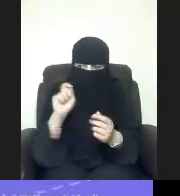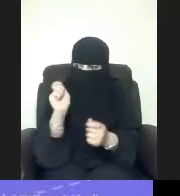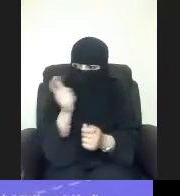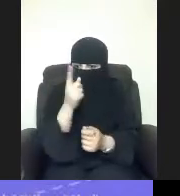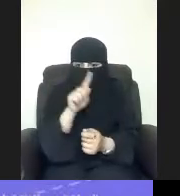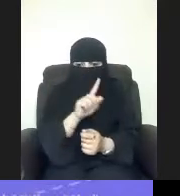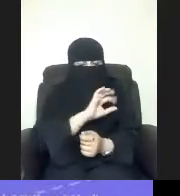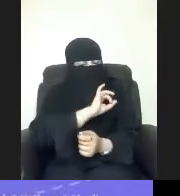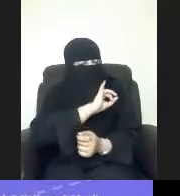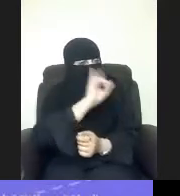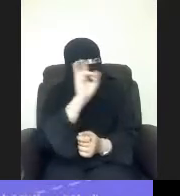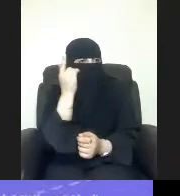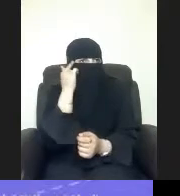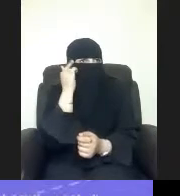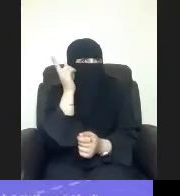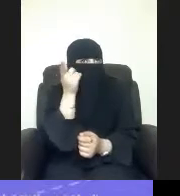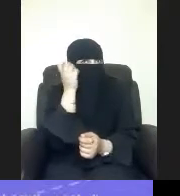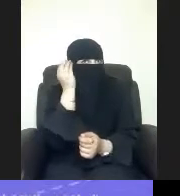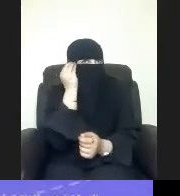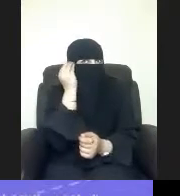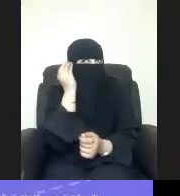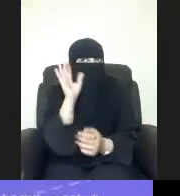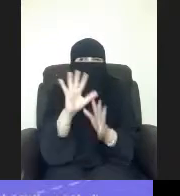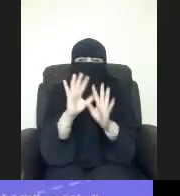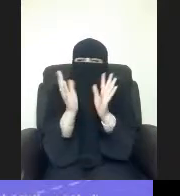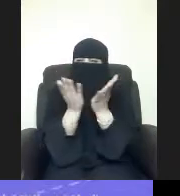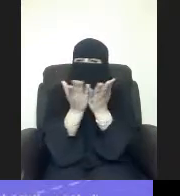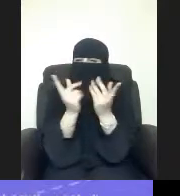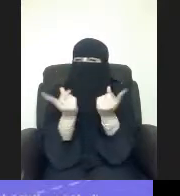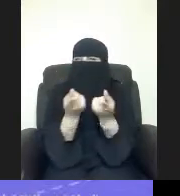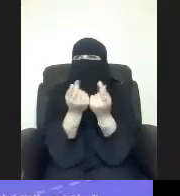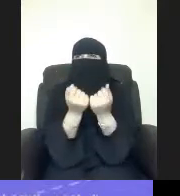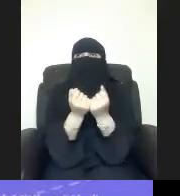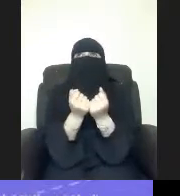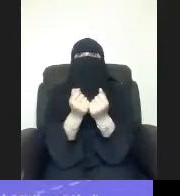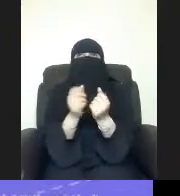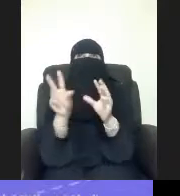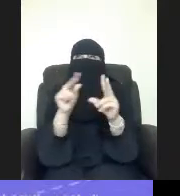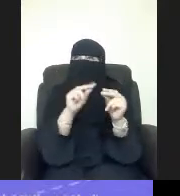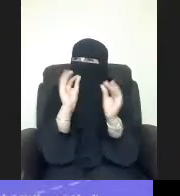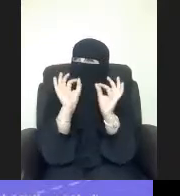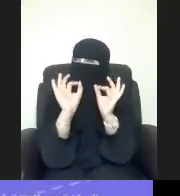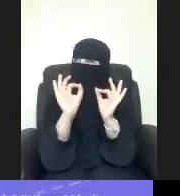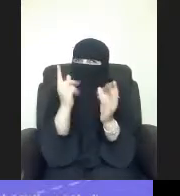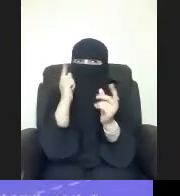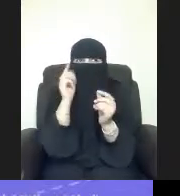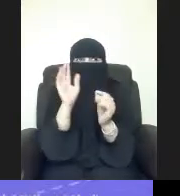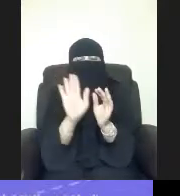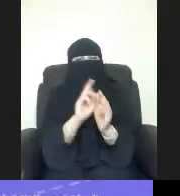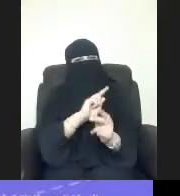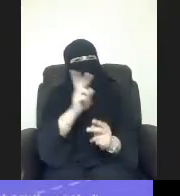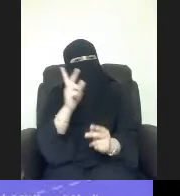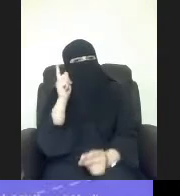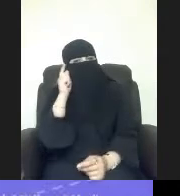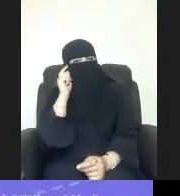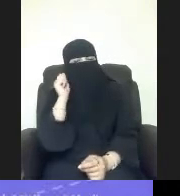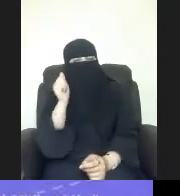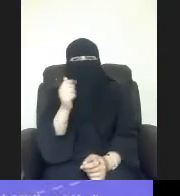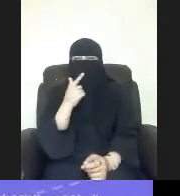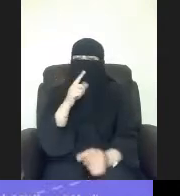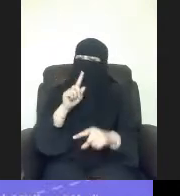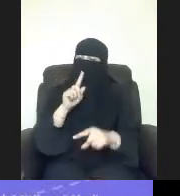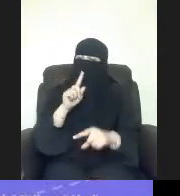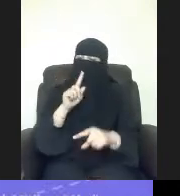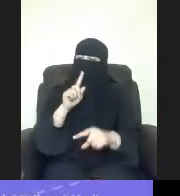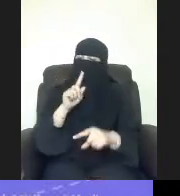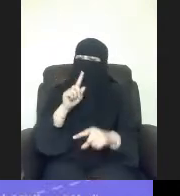بتطوير منظومتها التعليمية بكل مكوناتها لكي تتواءم مع هذه التغيرات، أنا أعتقد ستعاني كثيرا.